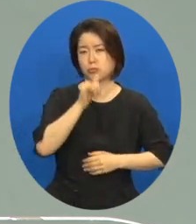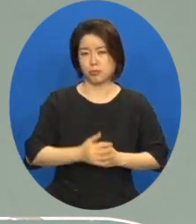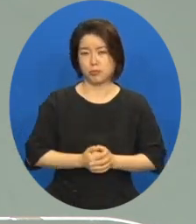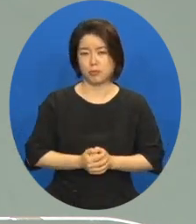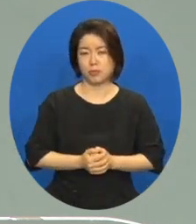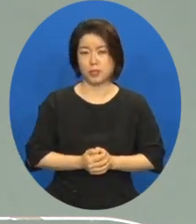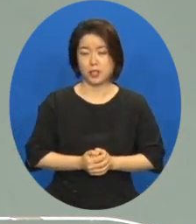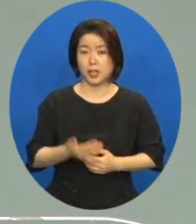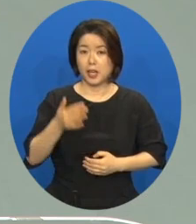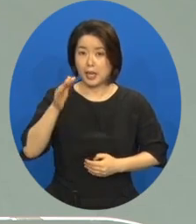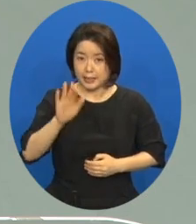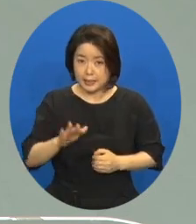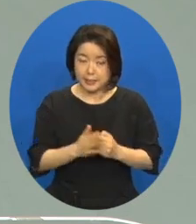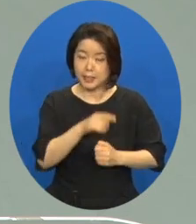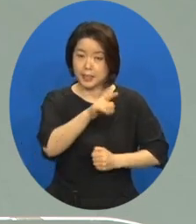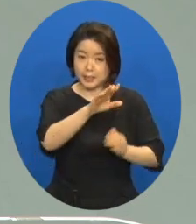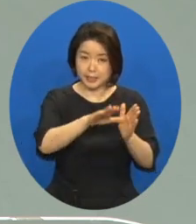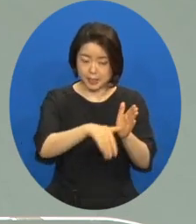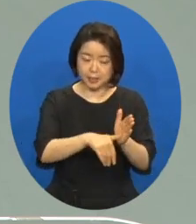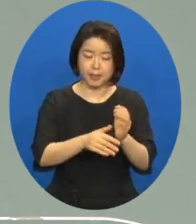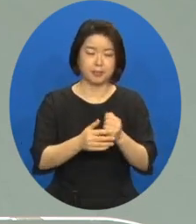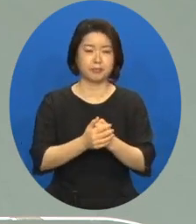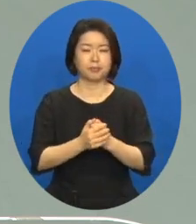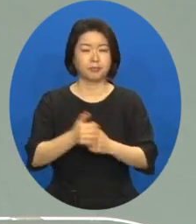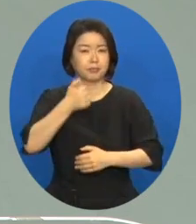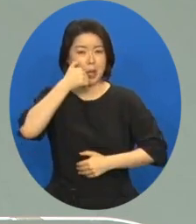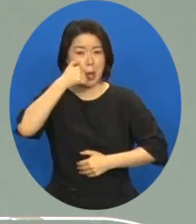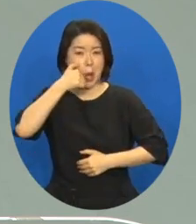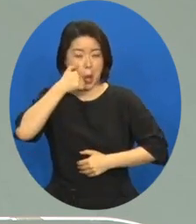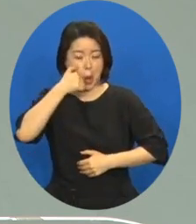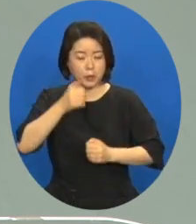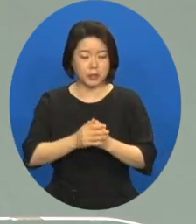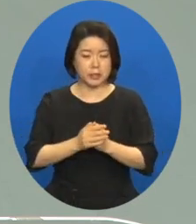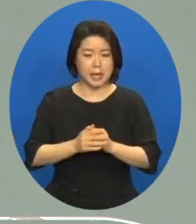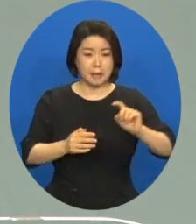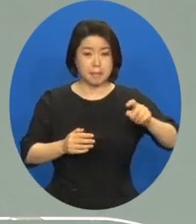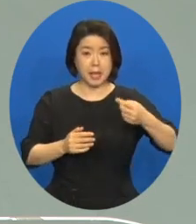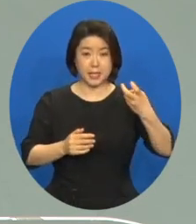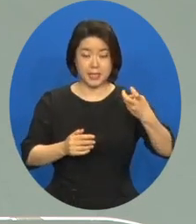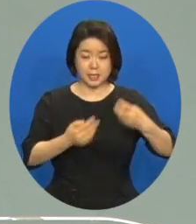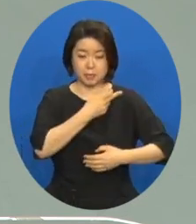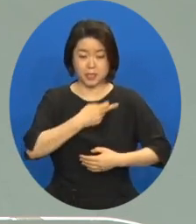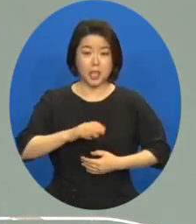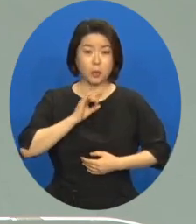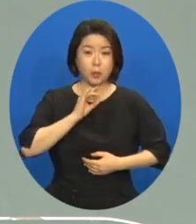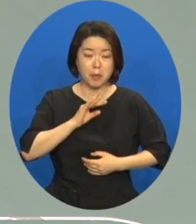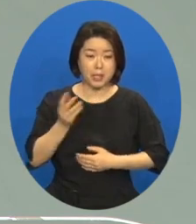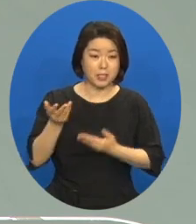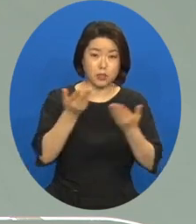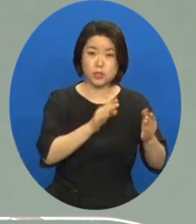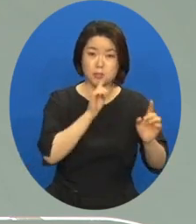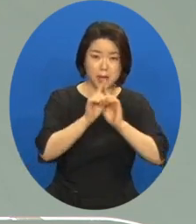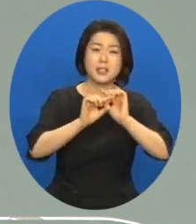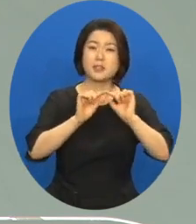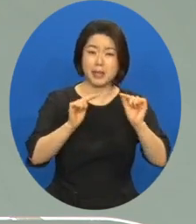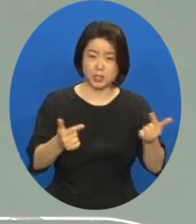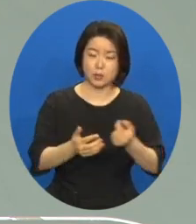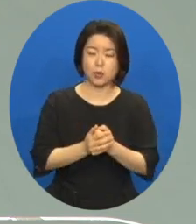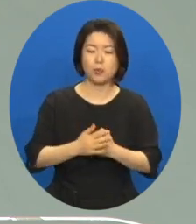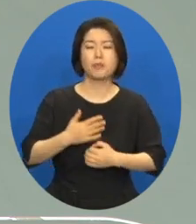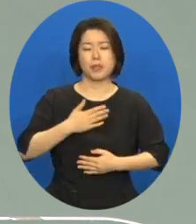그런데 그건 그때 당시에 오순절 120문도에게만 하신 말씀이 아니고